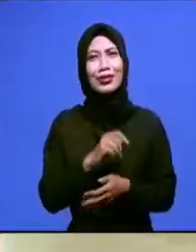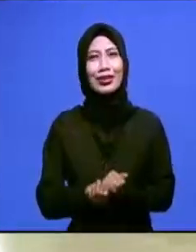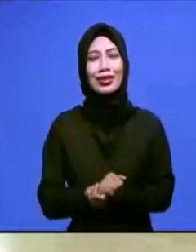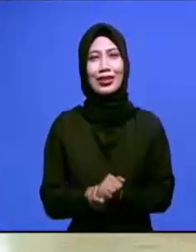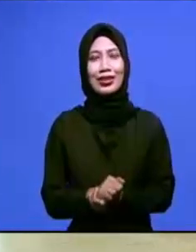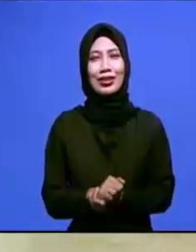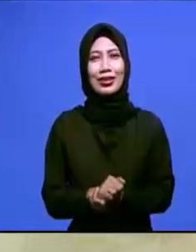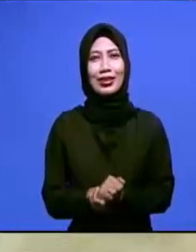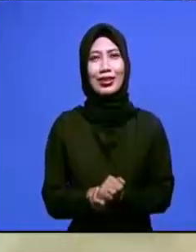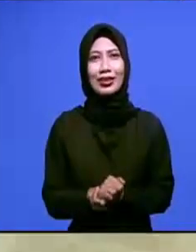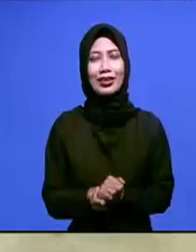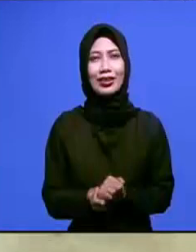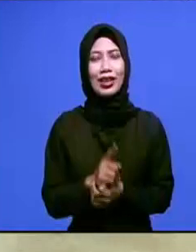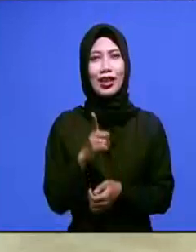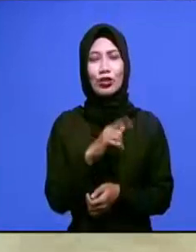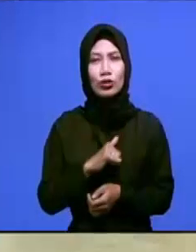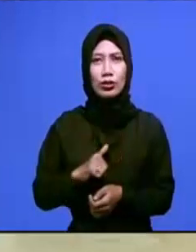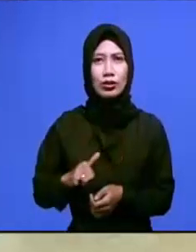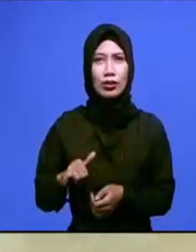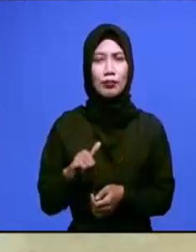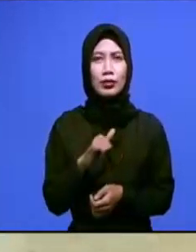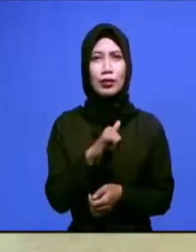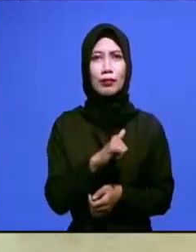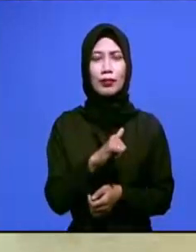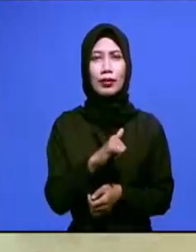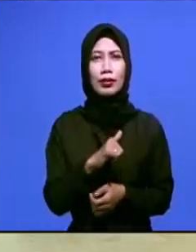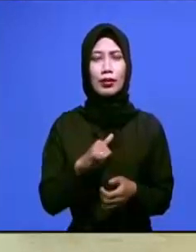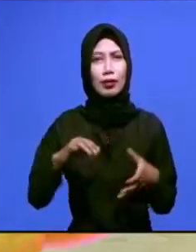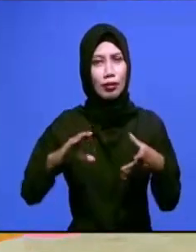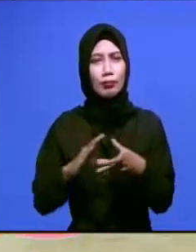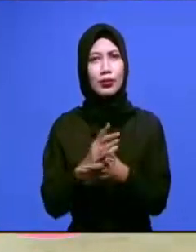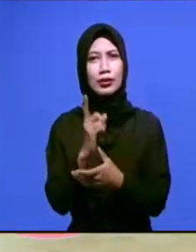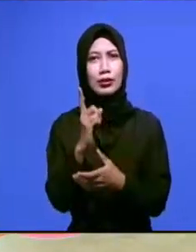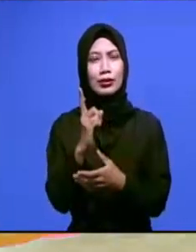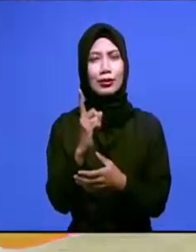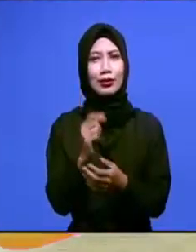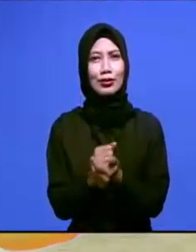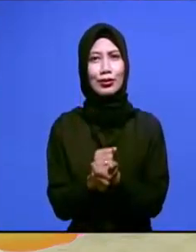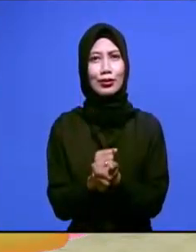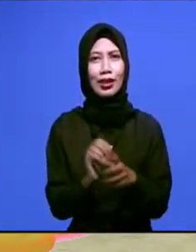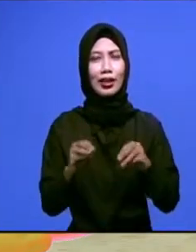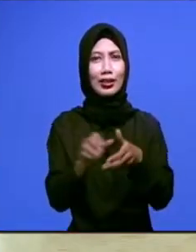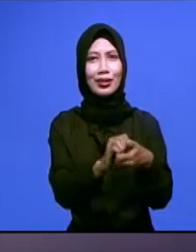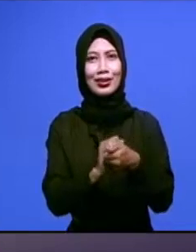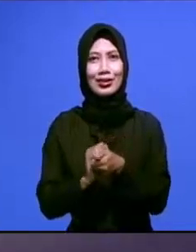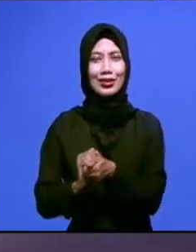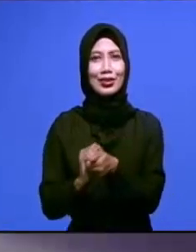ya, pertama kita harus bersama-sama berpadu, bergotong royong untuk membangun bangsa ini.